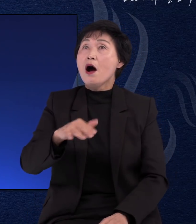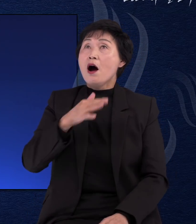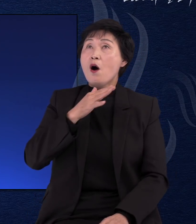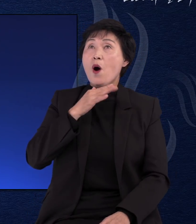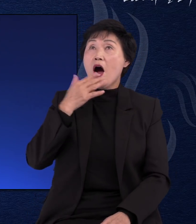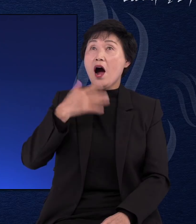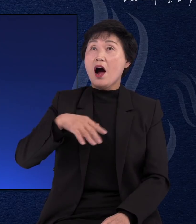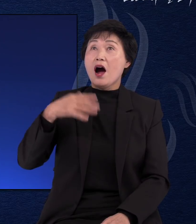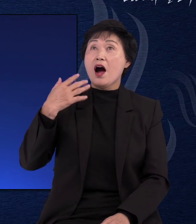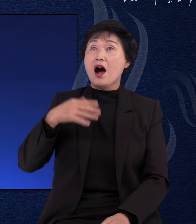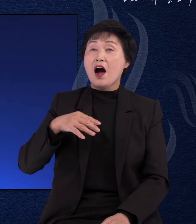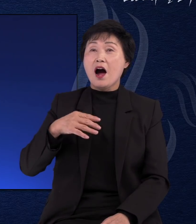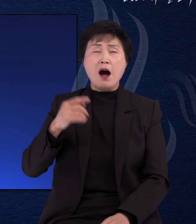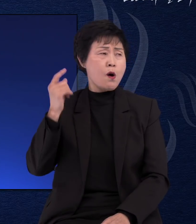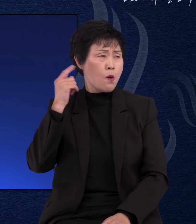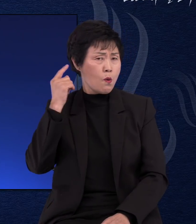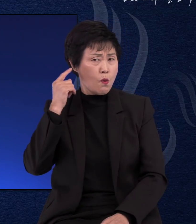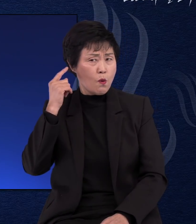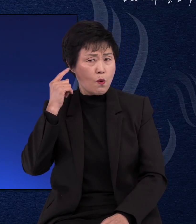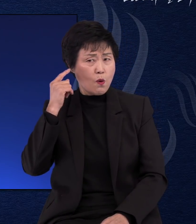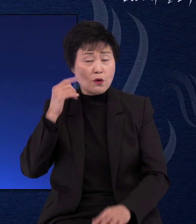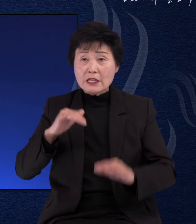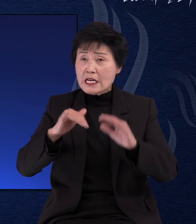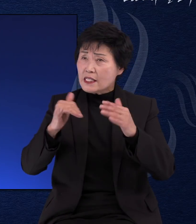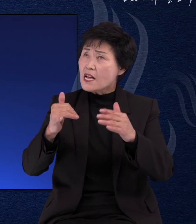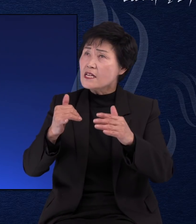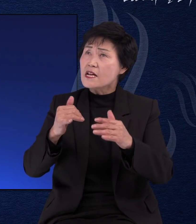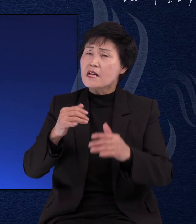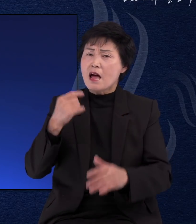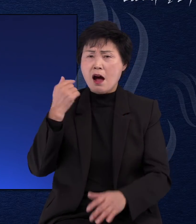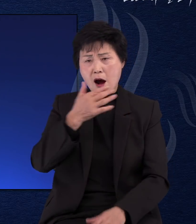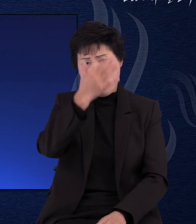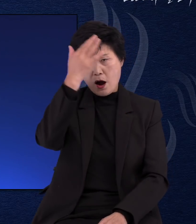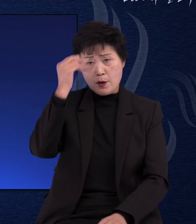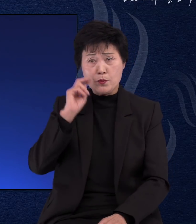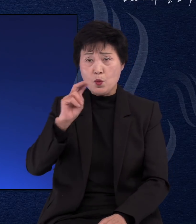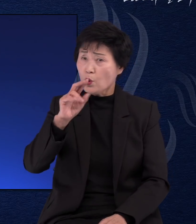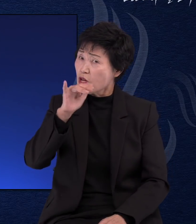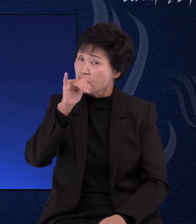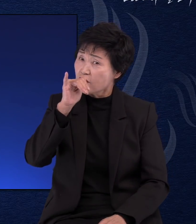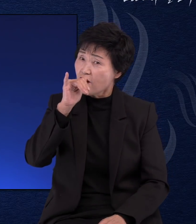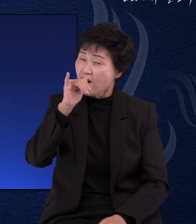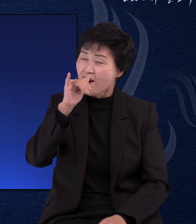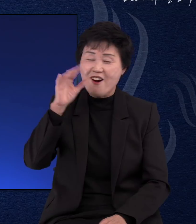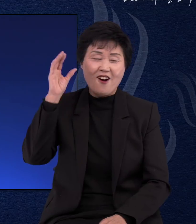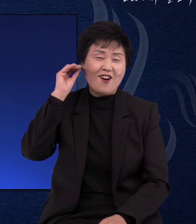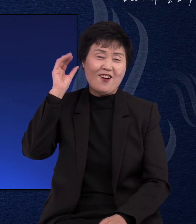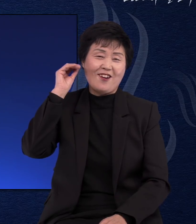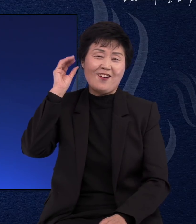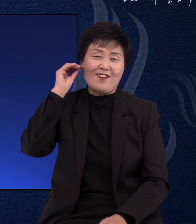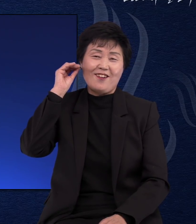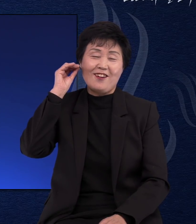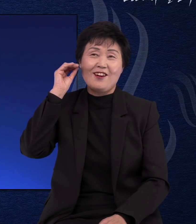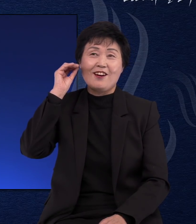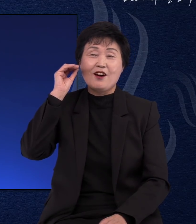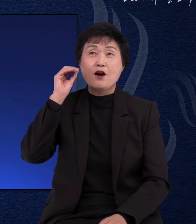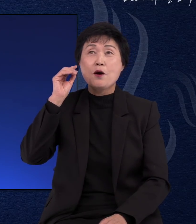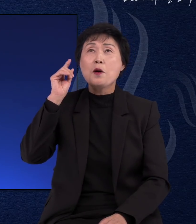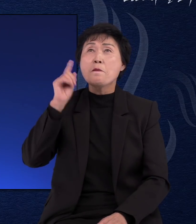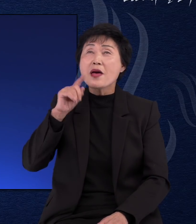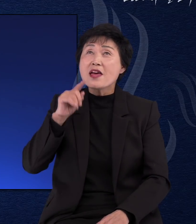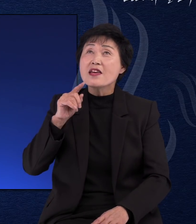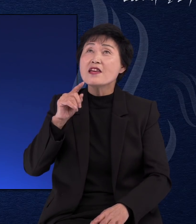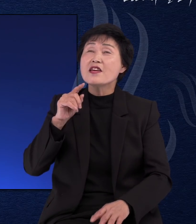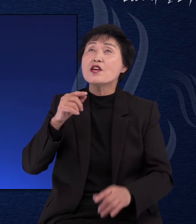앉아서 듣는데 세상에 이렇게 아름다운 노래도 있구나 하는 생각이 들었습니다. 그리고는 맨날 눈만 하늘을 향해 들면